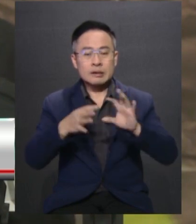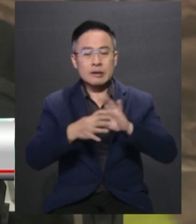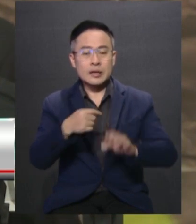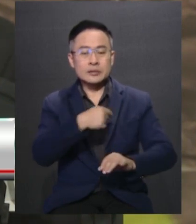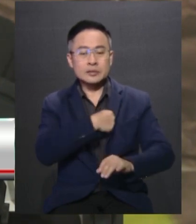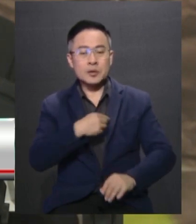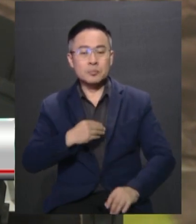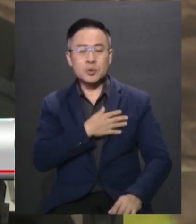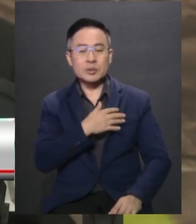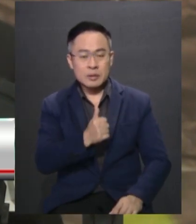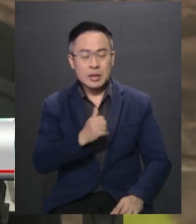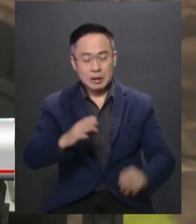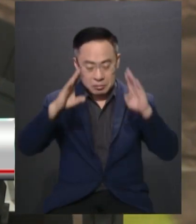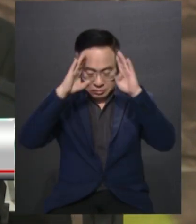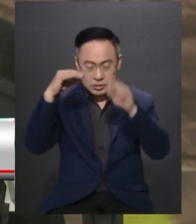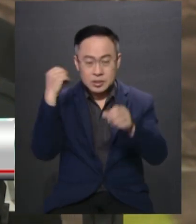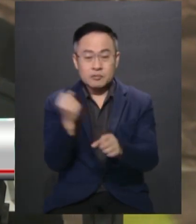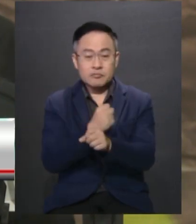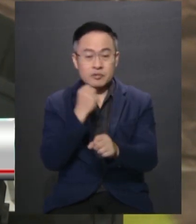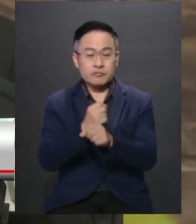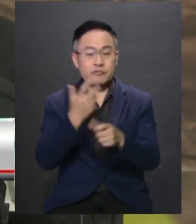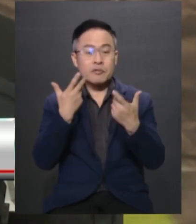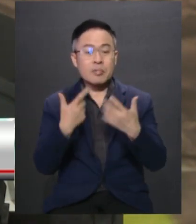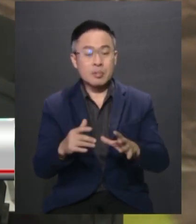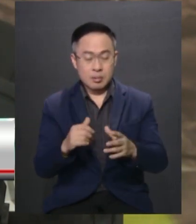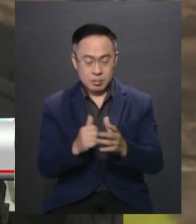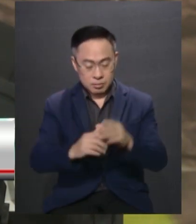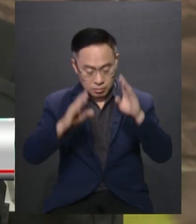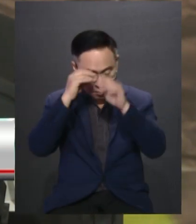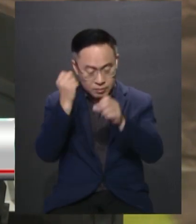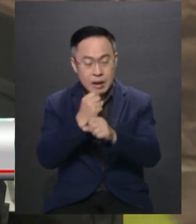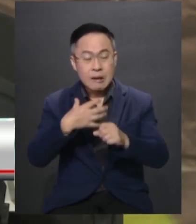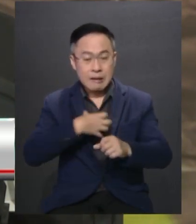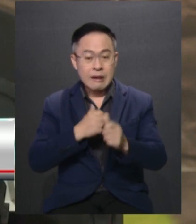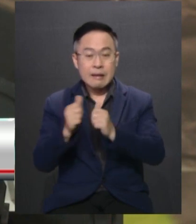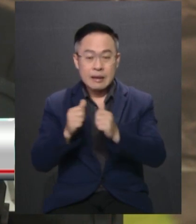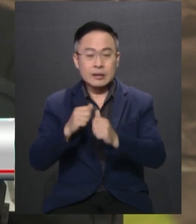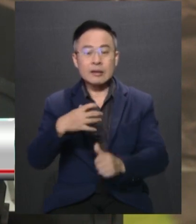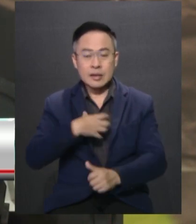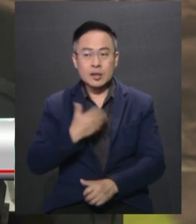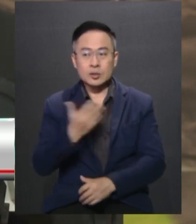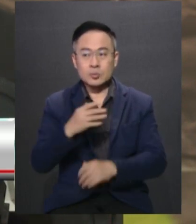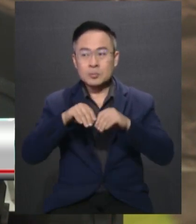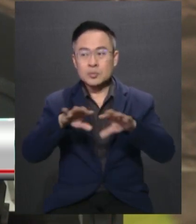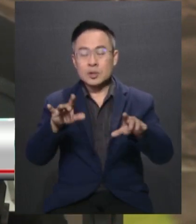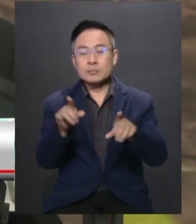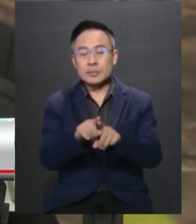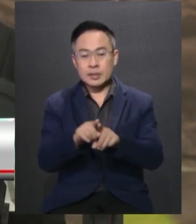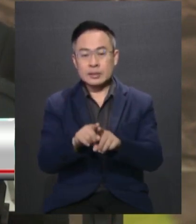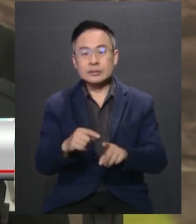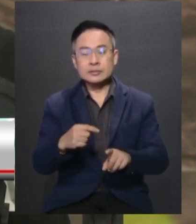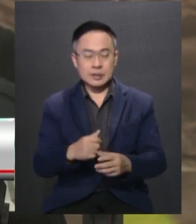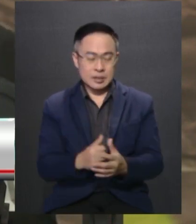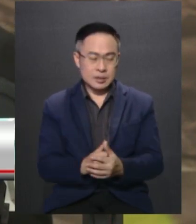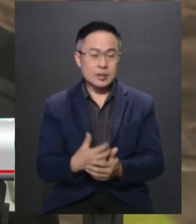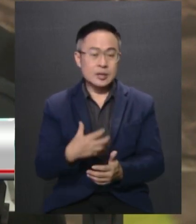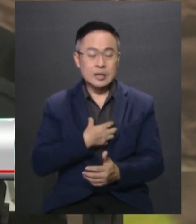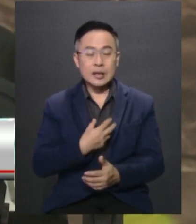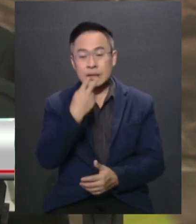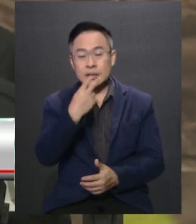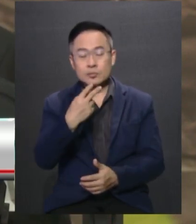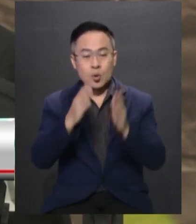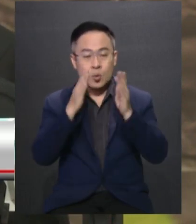ใจนะเขาทุ่มเทฝึกซ้อมนะครับเตรียมการมาเพื่อแข่งขันนะเป็นการเสียสละของนักกีฬาเพราะฉะนั้นเราก็อยากที่จะให้เห็น